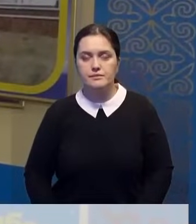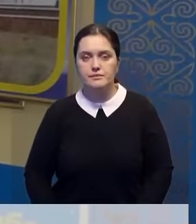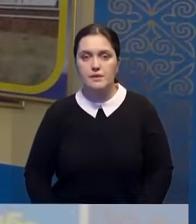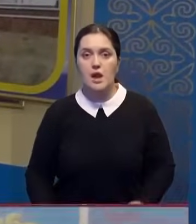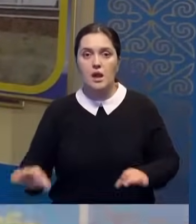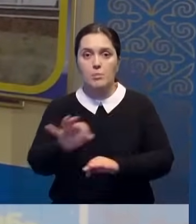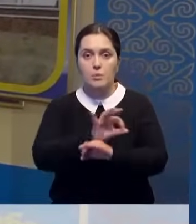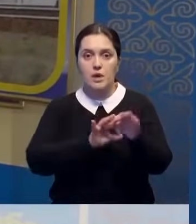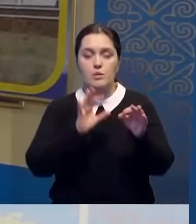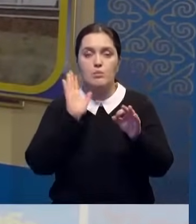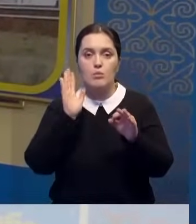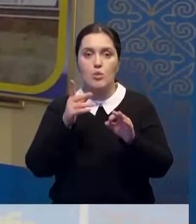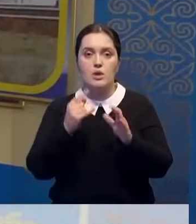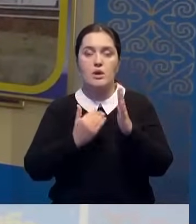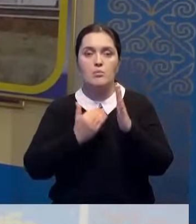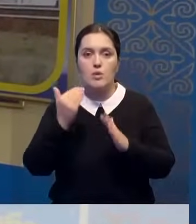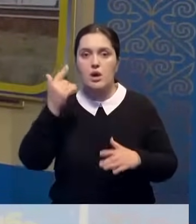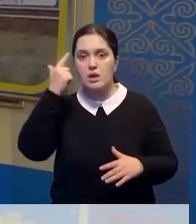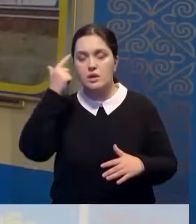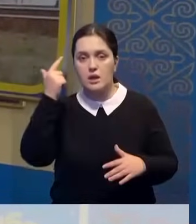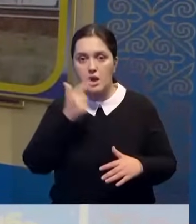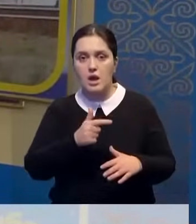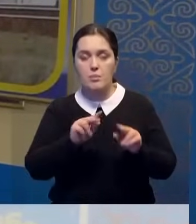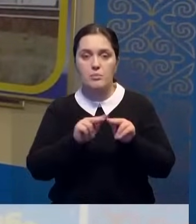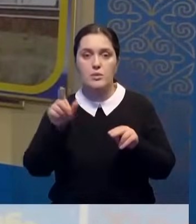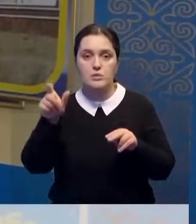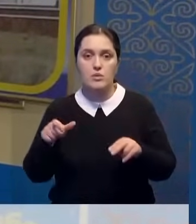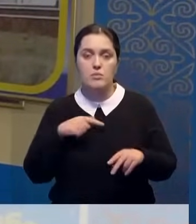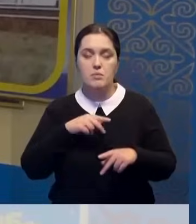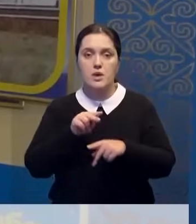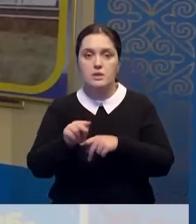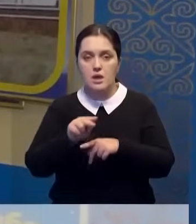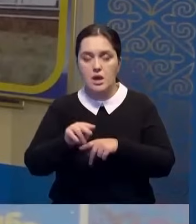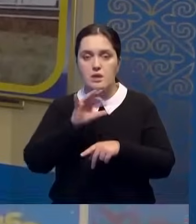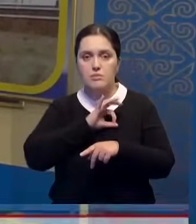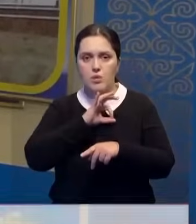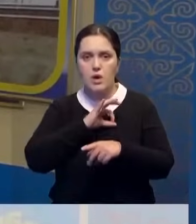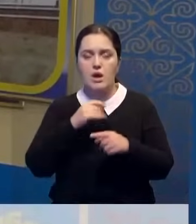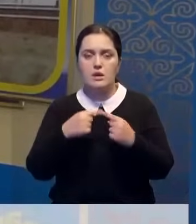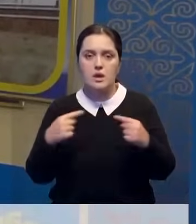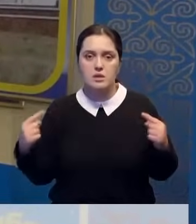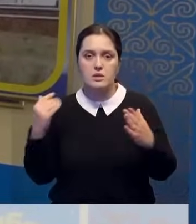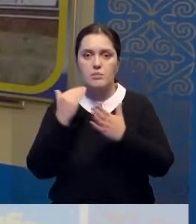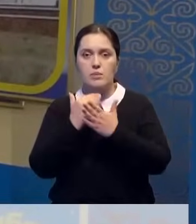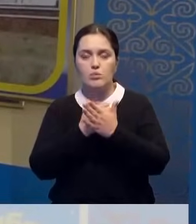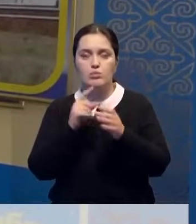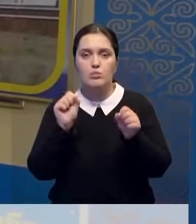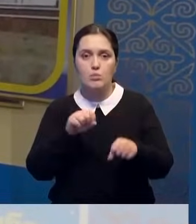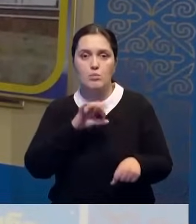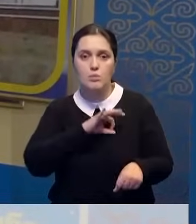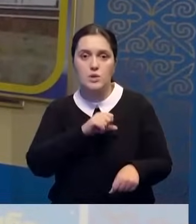Проект направлен на повышение цифровой грамотности педагогов. Мы обучаем их использовать разные программы, чтобы они могли ими